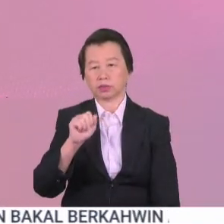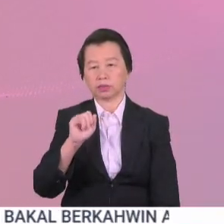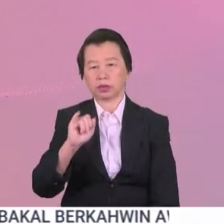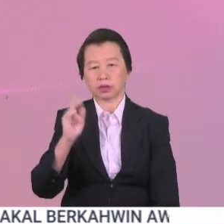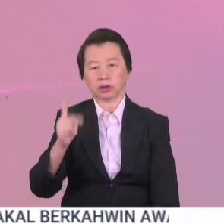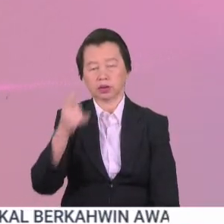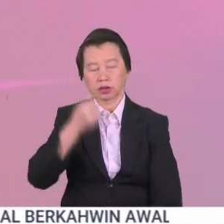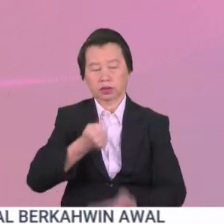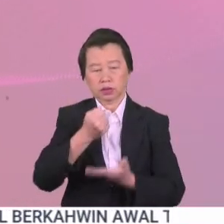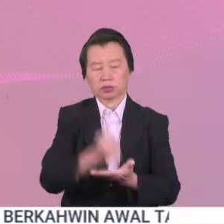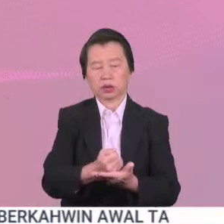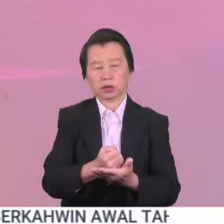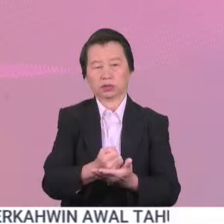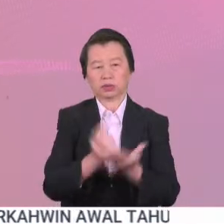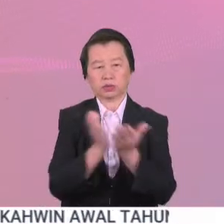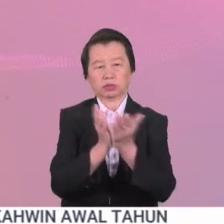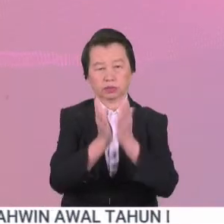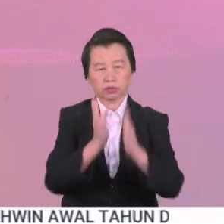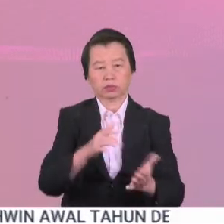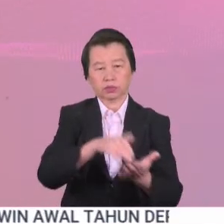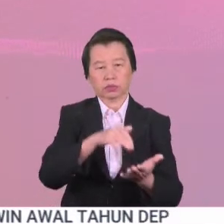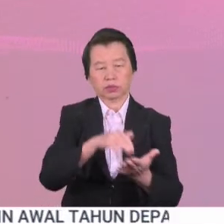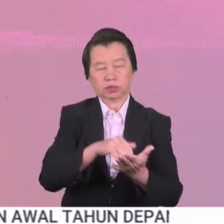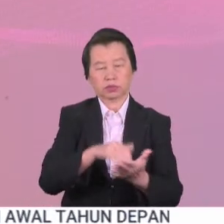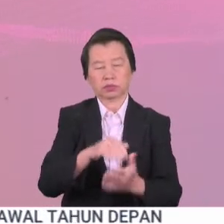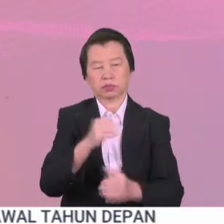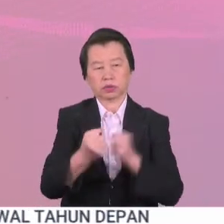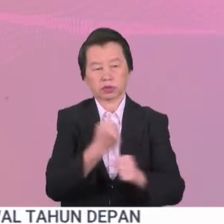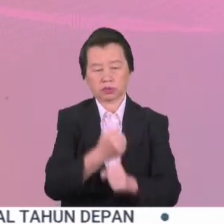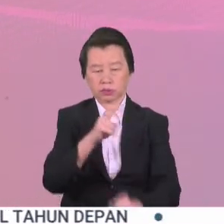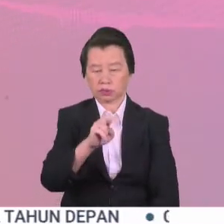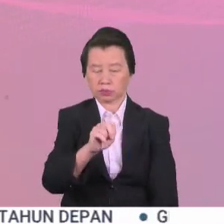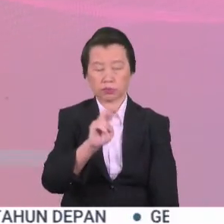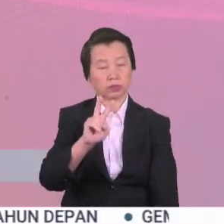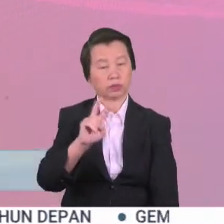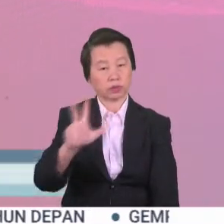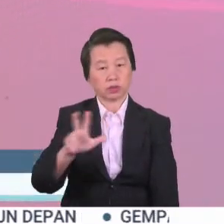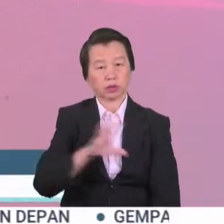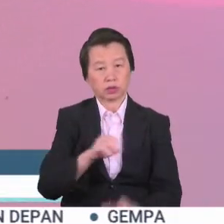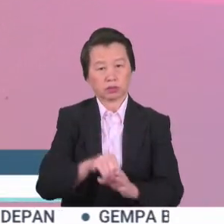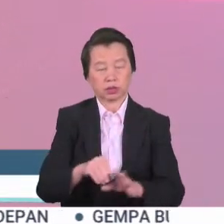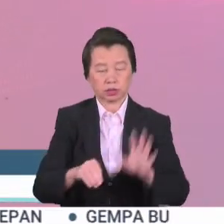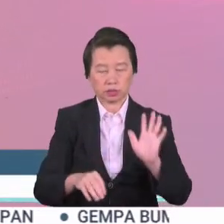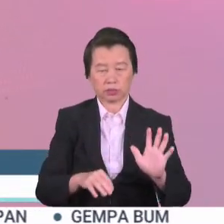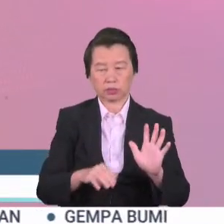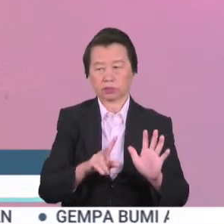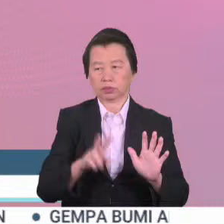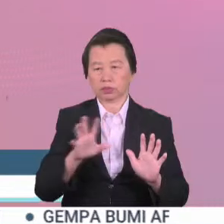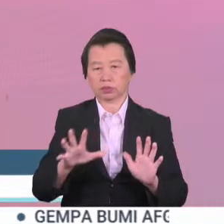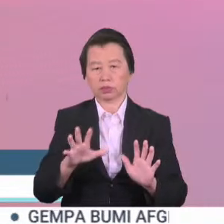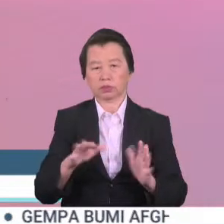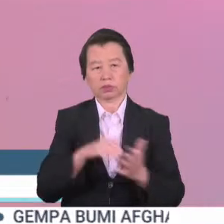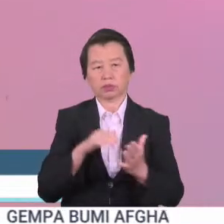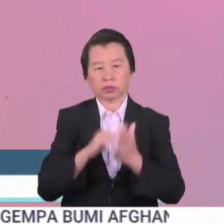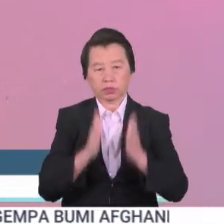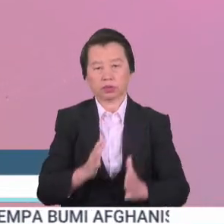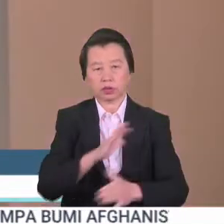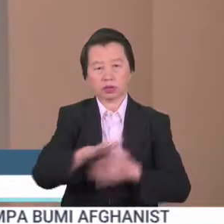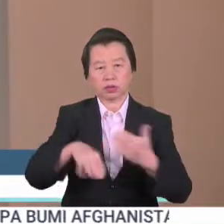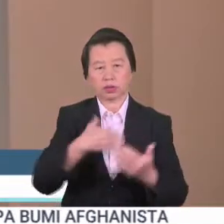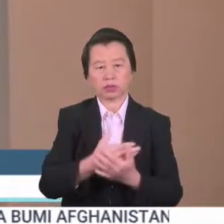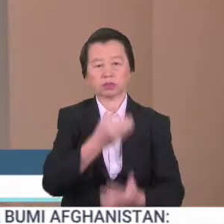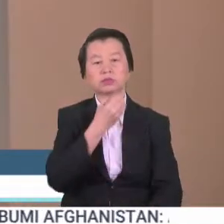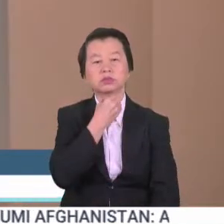untuk pantuan skim biasiswa pelajaran baitulmal tahun 2023 yang melibatkan 545 pelajar di seluruh